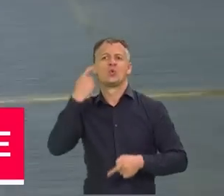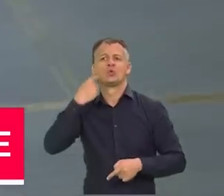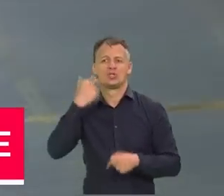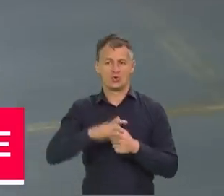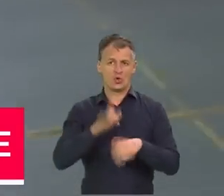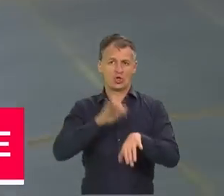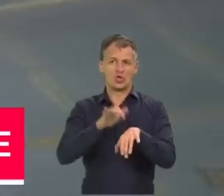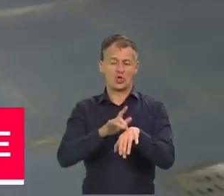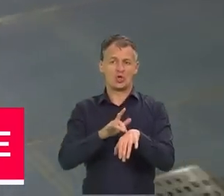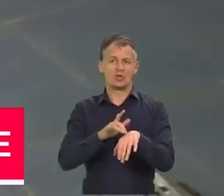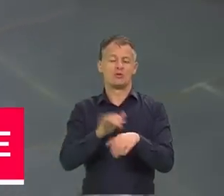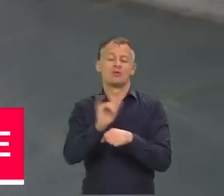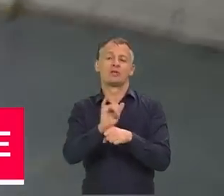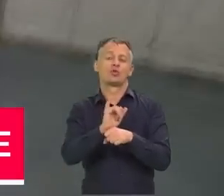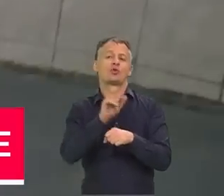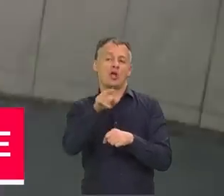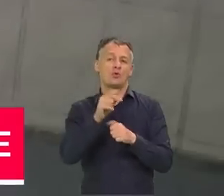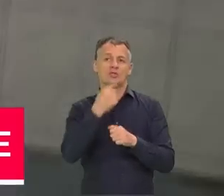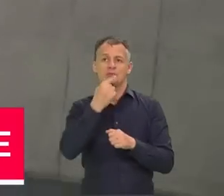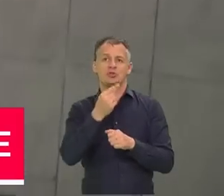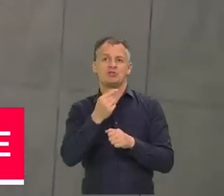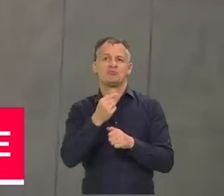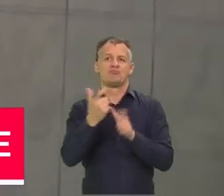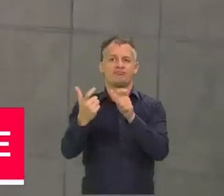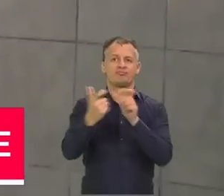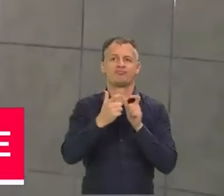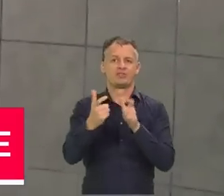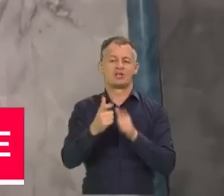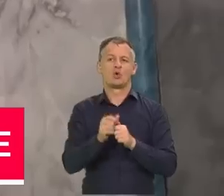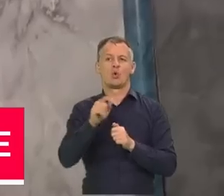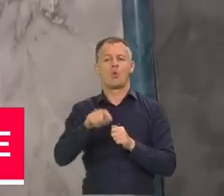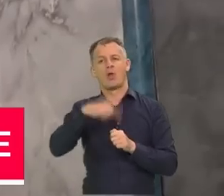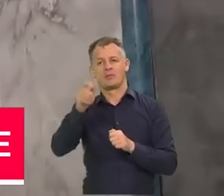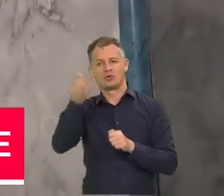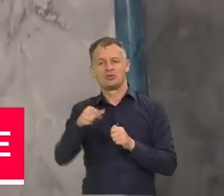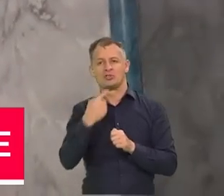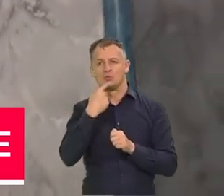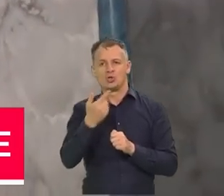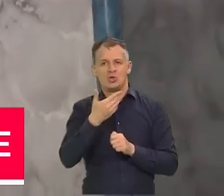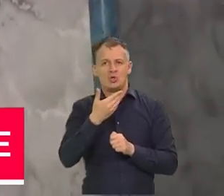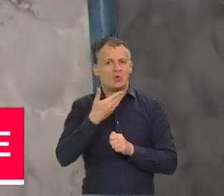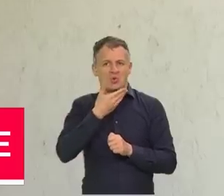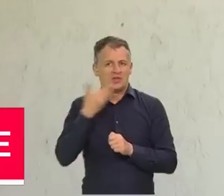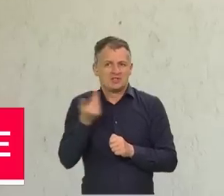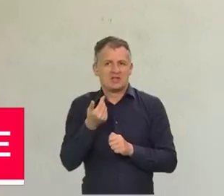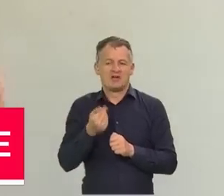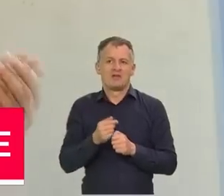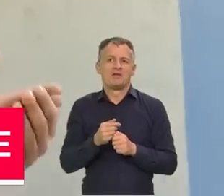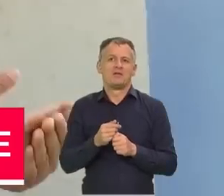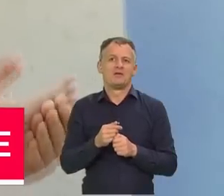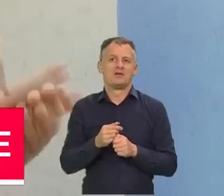asistenta medicală de la clubul sportiv din Orșova se contrazic în declarații. Deși neagă existența unui focar, spun că există risc de îmbolnăvire.